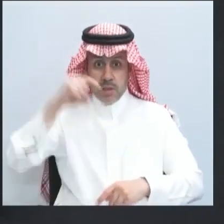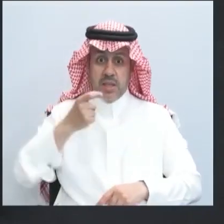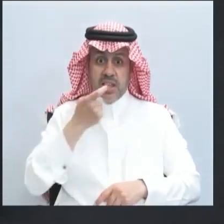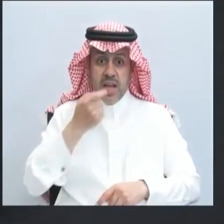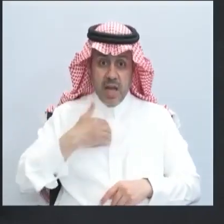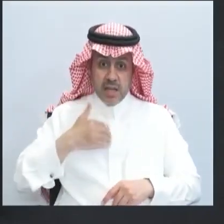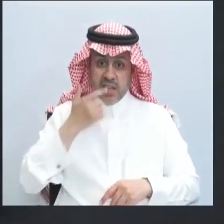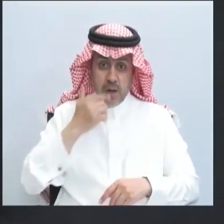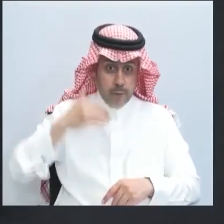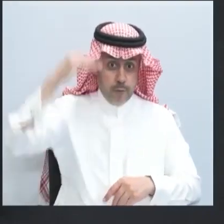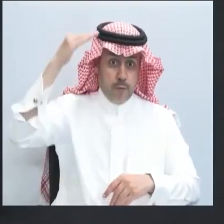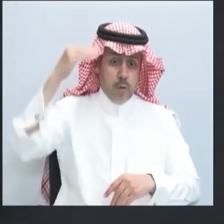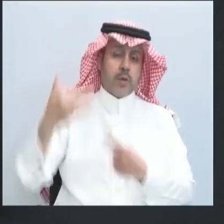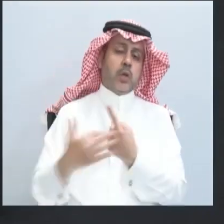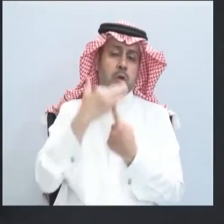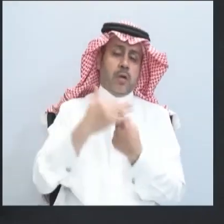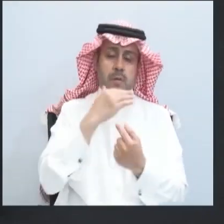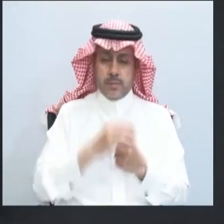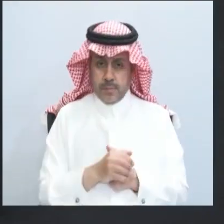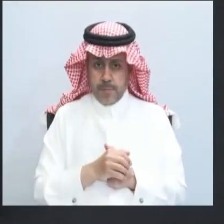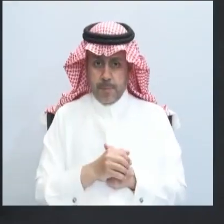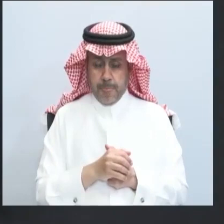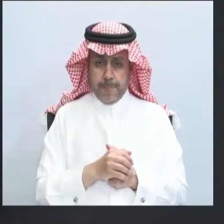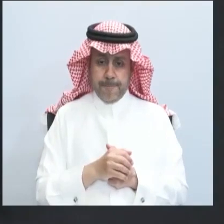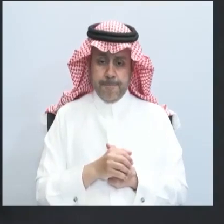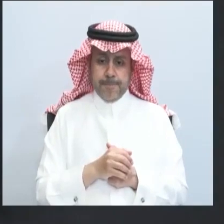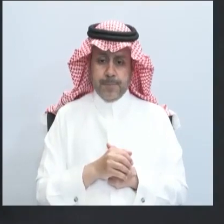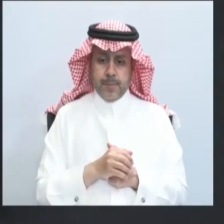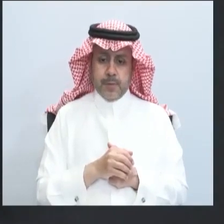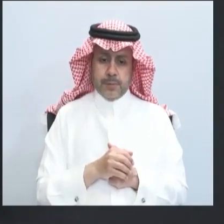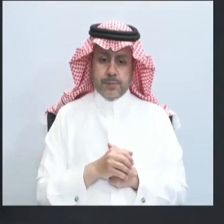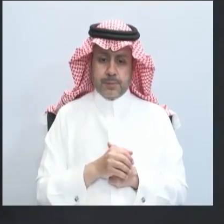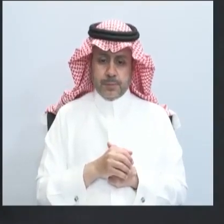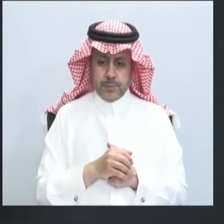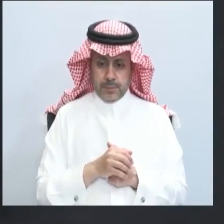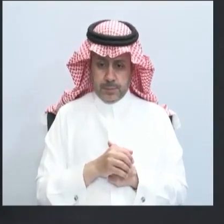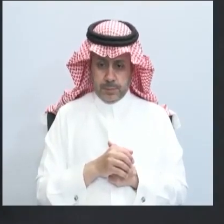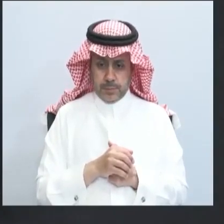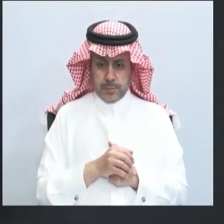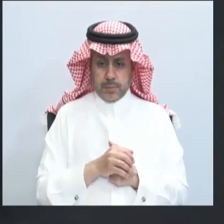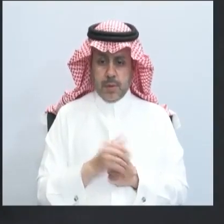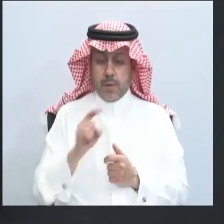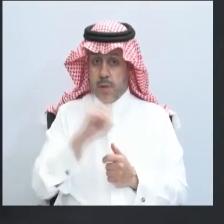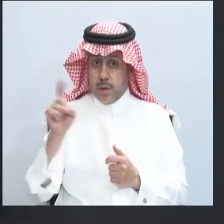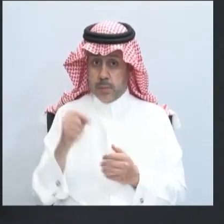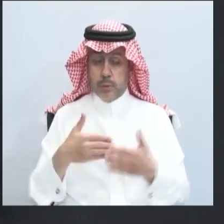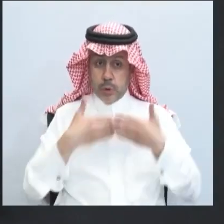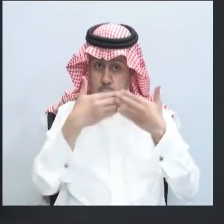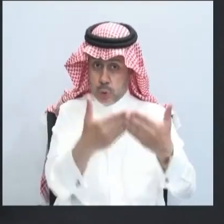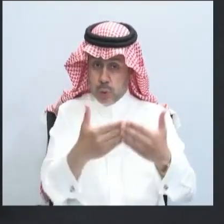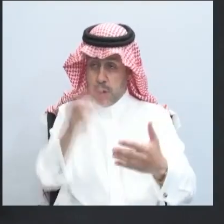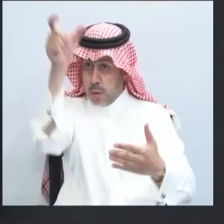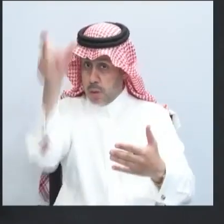انتظر مصيرك ان تكبر ومصيرك كذلك ان تكبري فاذا لم نعطي للكبير